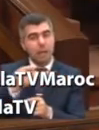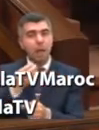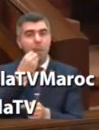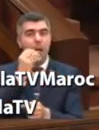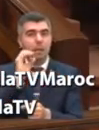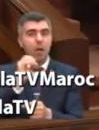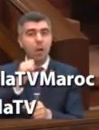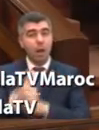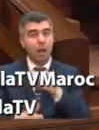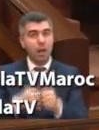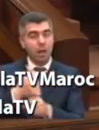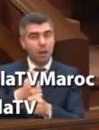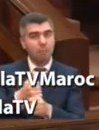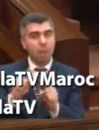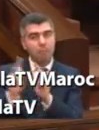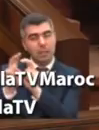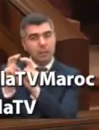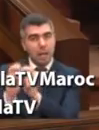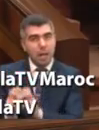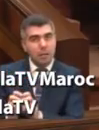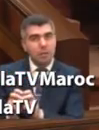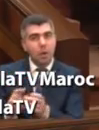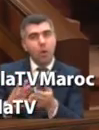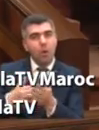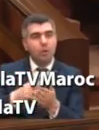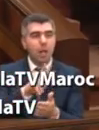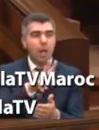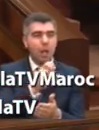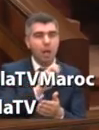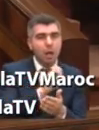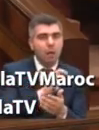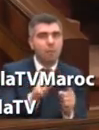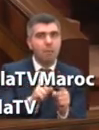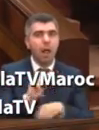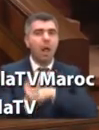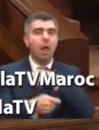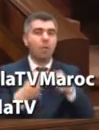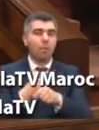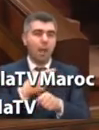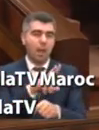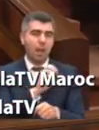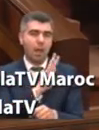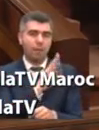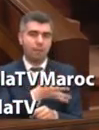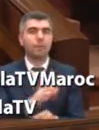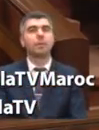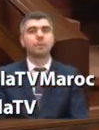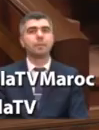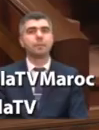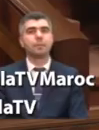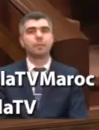السنة غادي يكون واحد النوع من النقص، وحنا كاع حنا ولاد البادية عارفين شنو كاين في البادية. المسألة الثالثة